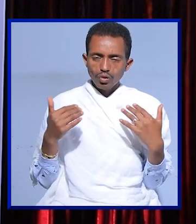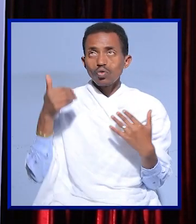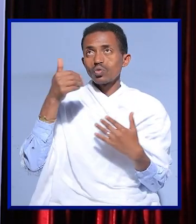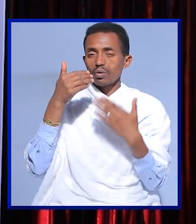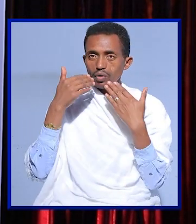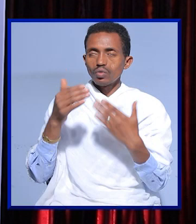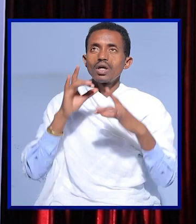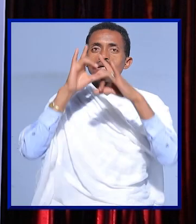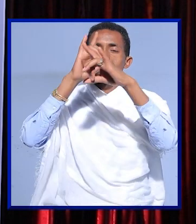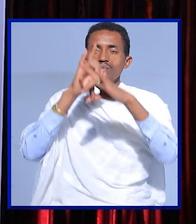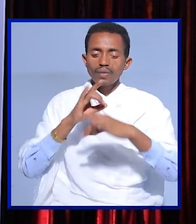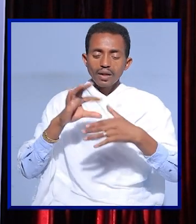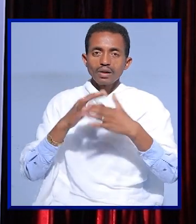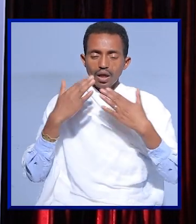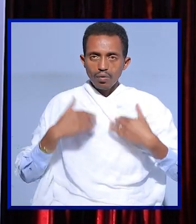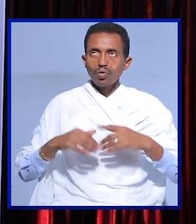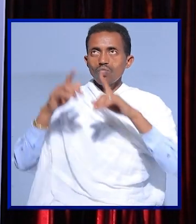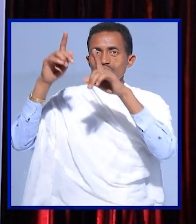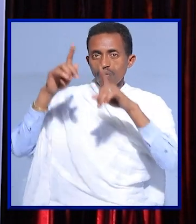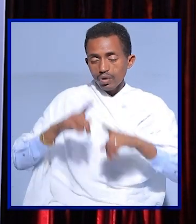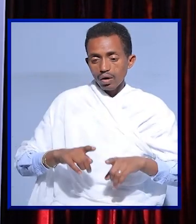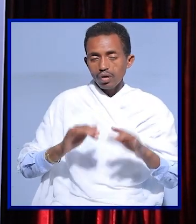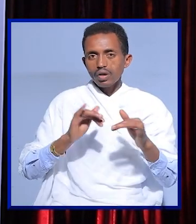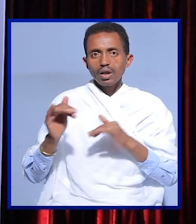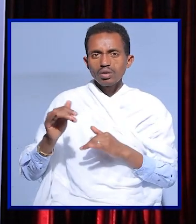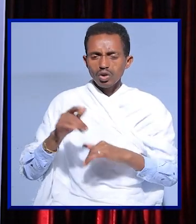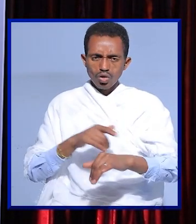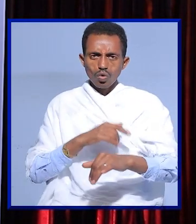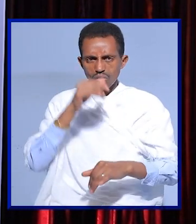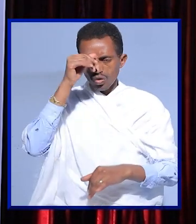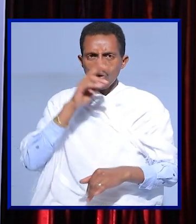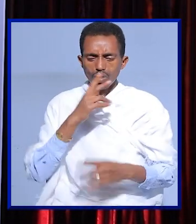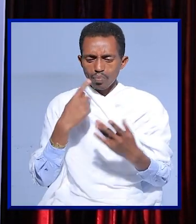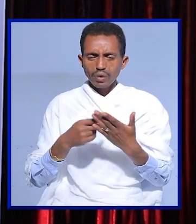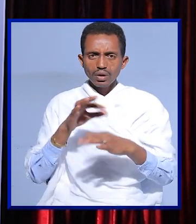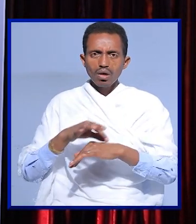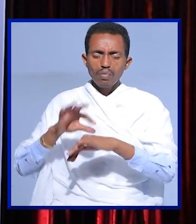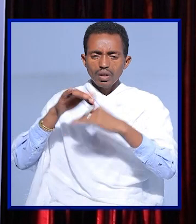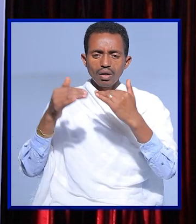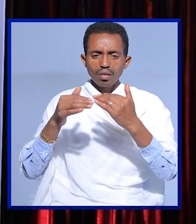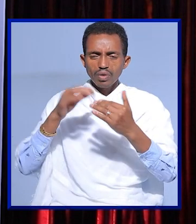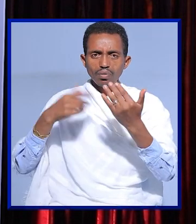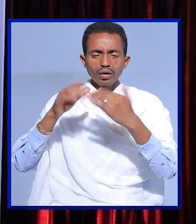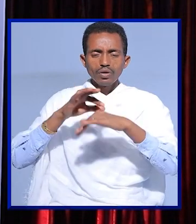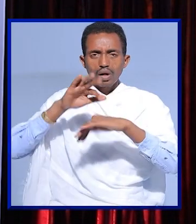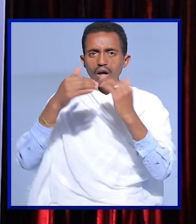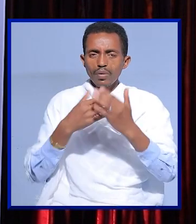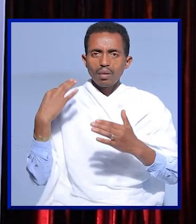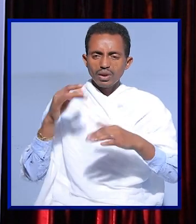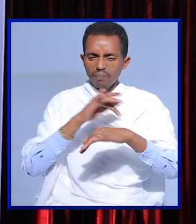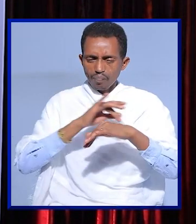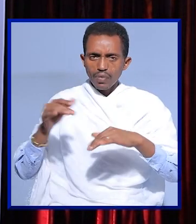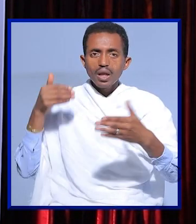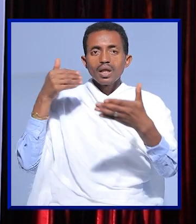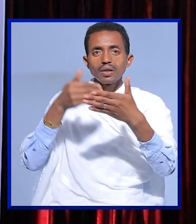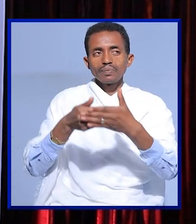ከሚያመሰግኑት ዙፋኑ ስጋን ለብሶ ስለመጣ እንደ ሩቅ ብእሲ ታይቶ በዚህ ምድር ላይ የሚለብሰው ልብስ አጥቶ